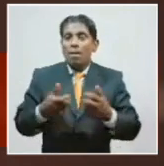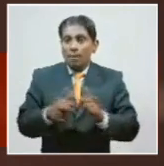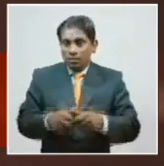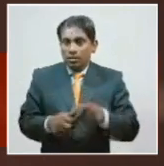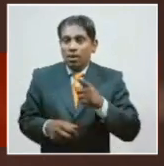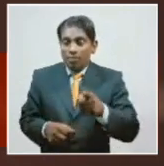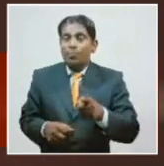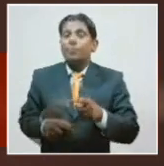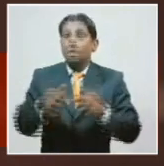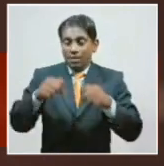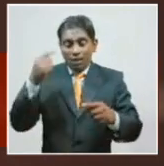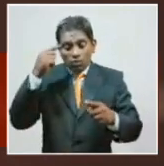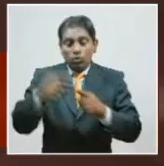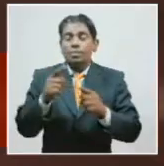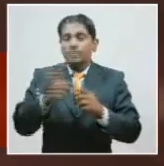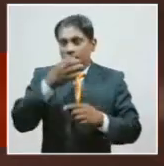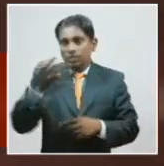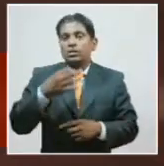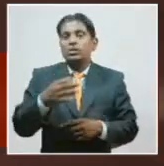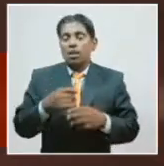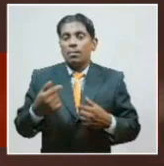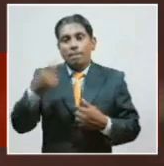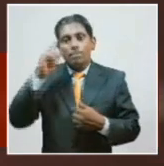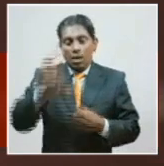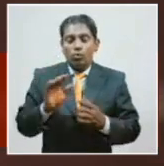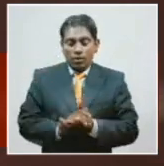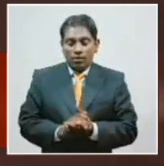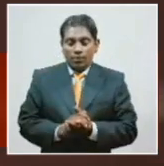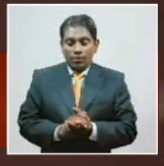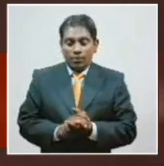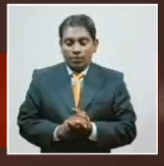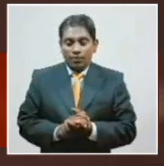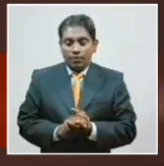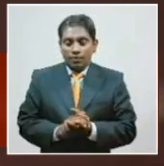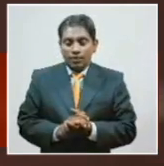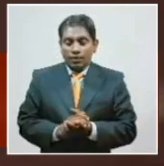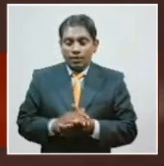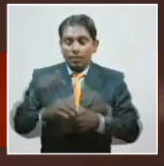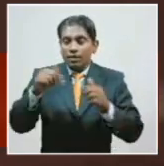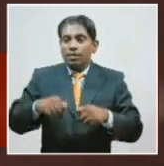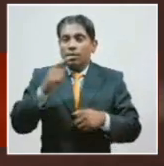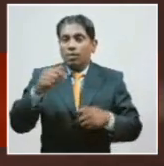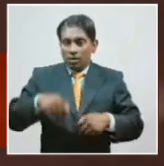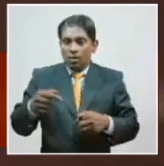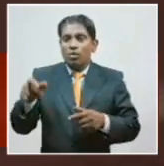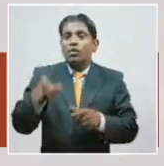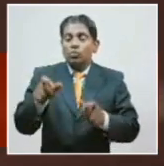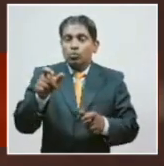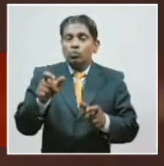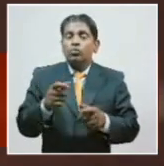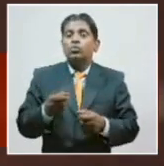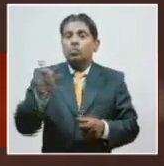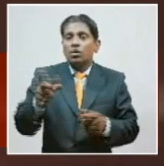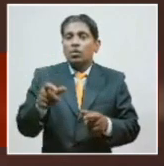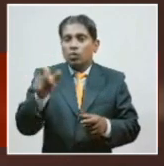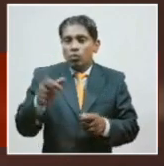අරින්න පුළුවන් රුපියල් 100යි මේ මේ මේ ටෝච් එක. ඒ නිසා මම ඉල්ලීමක් කරනවා පරීක්ෂණය කරන්න. නිලධාරීන්ට මම බාධා කරේ නැහැ. මේ බෑග් එක